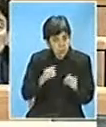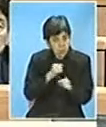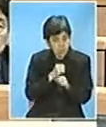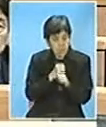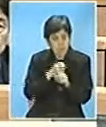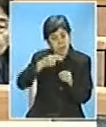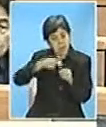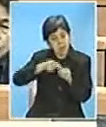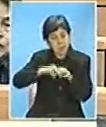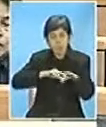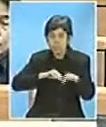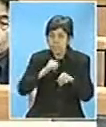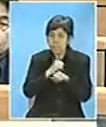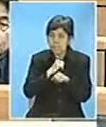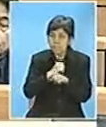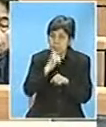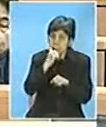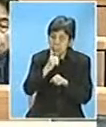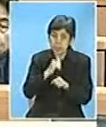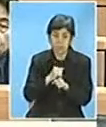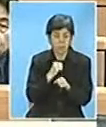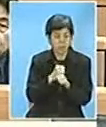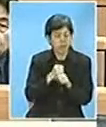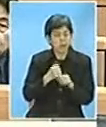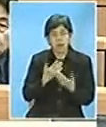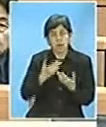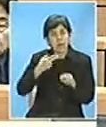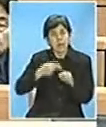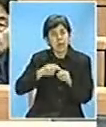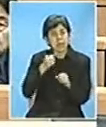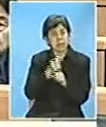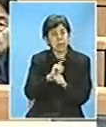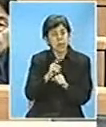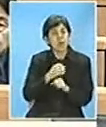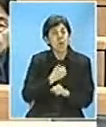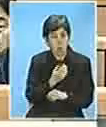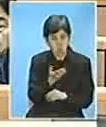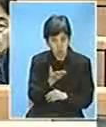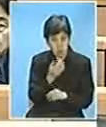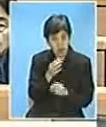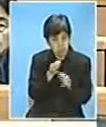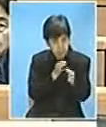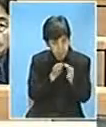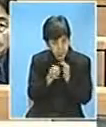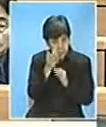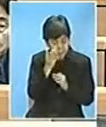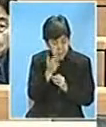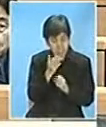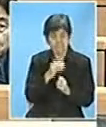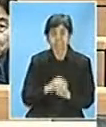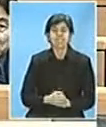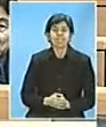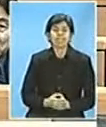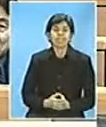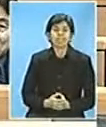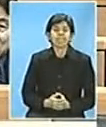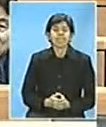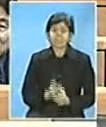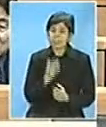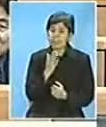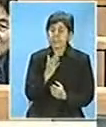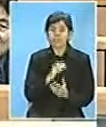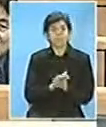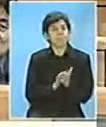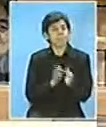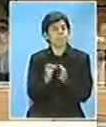การใช้พลังงานอย่างมีประสิทธิภาพและการอนุรักษ์พลังงานอย่างไรก็ขอให้ตอบในที่ประชุมรัฐสภาวุฒิสภาอย่างนี้ครับขอบคุณครับ ครับเชิญท่านรัฐม